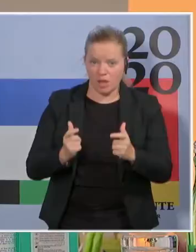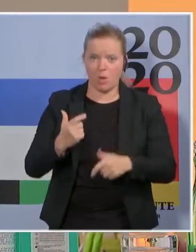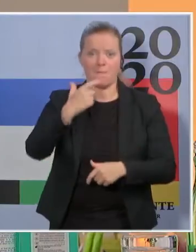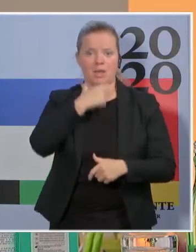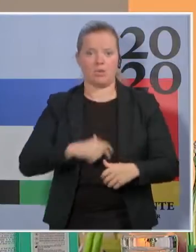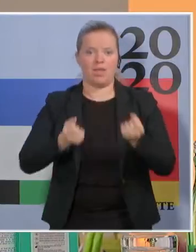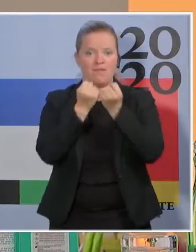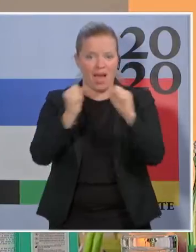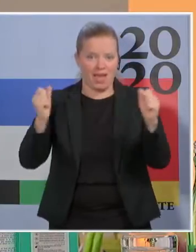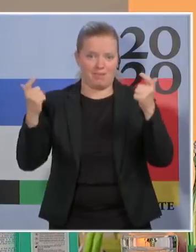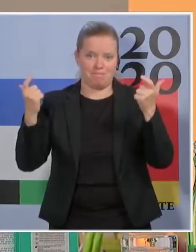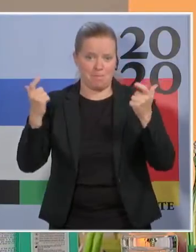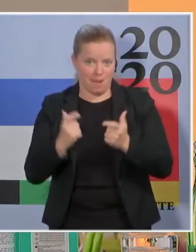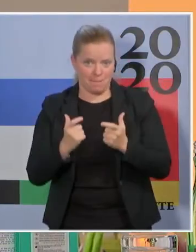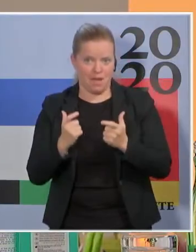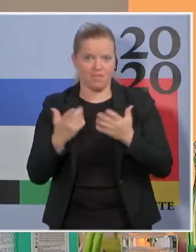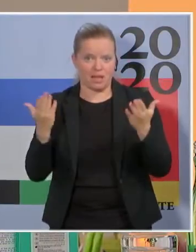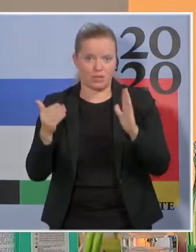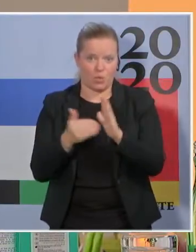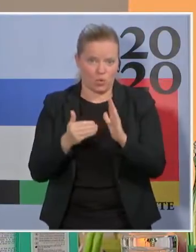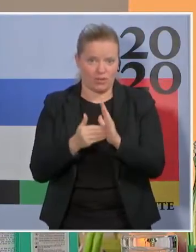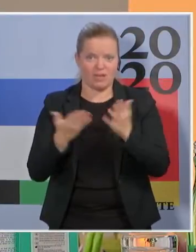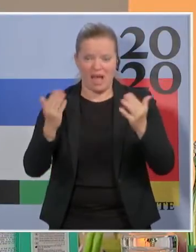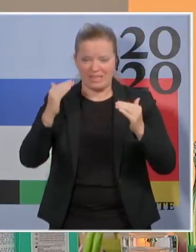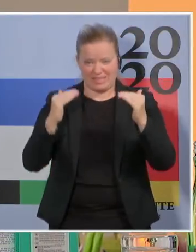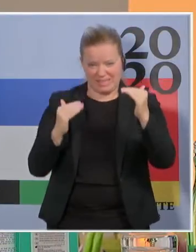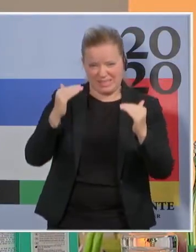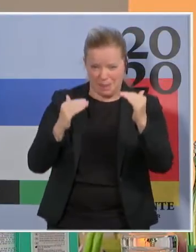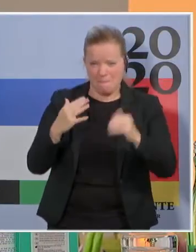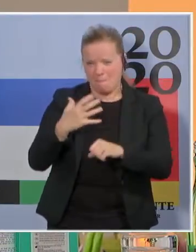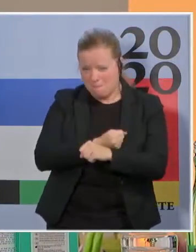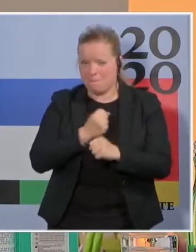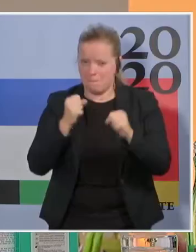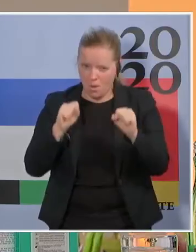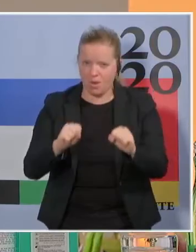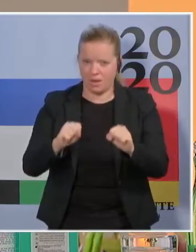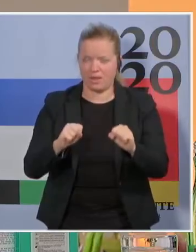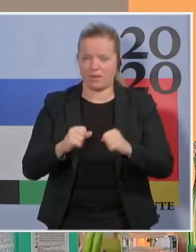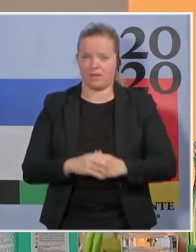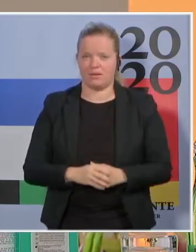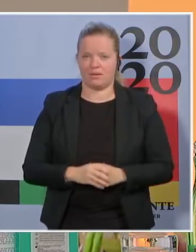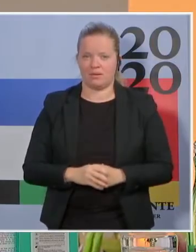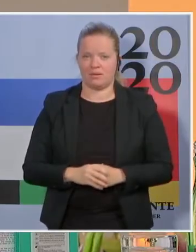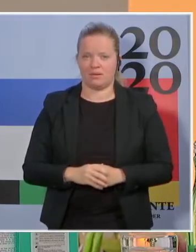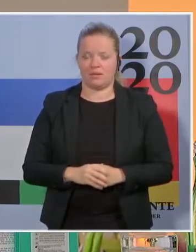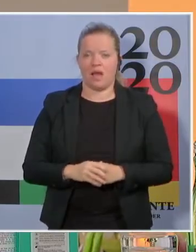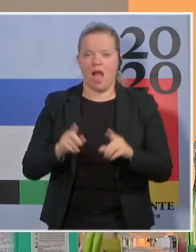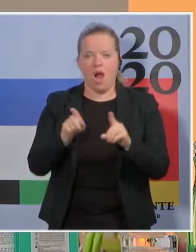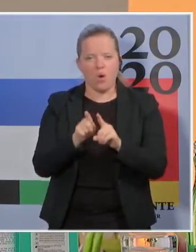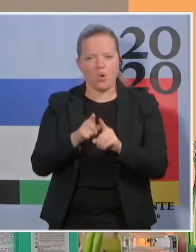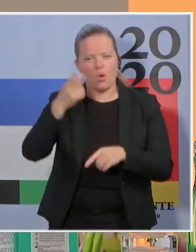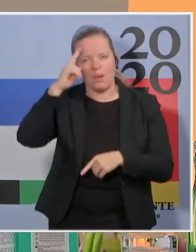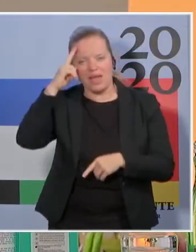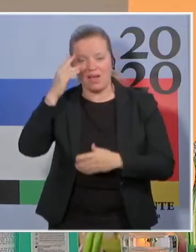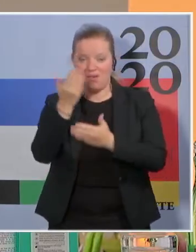persönlichen Freiheit sind noch verhältnismäßig? Was ist im Hinblick auf das Wohlergehen